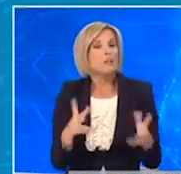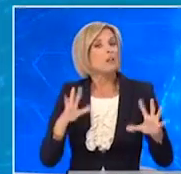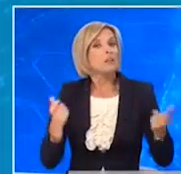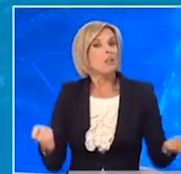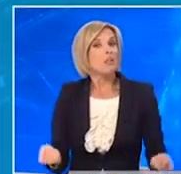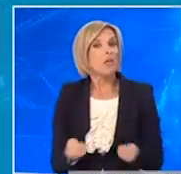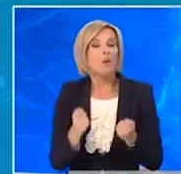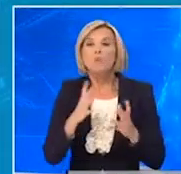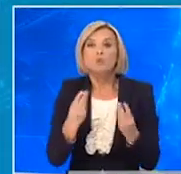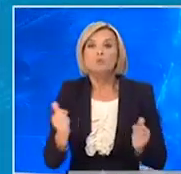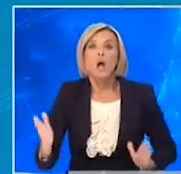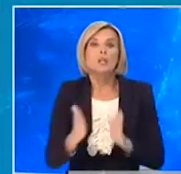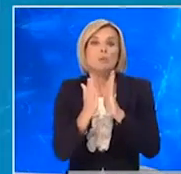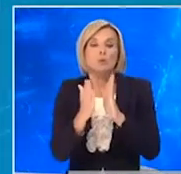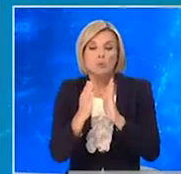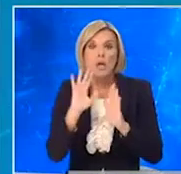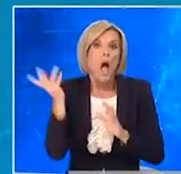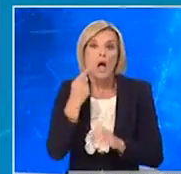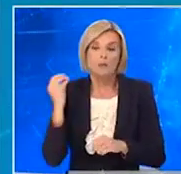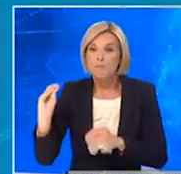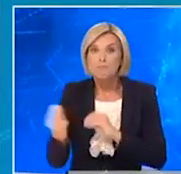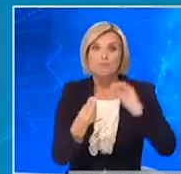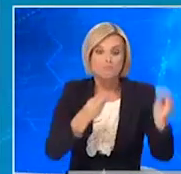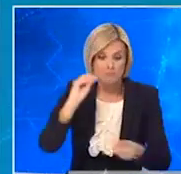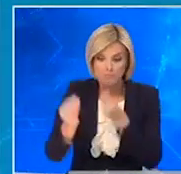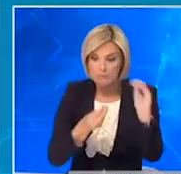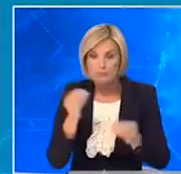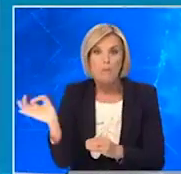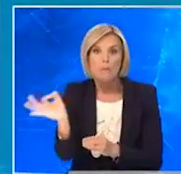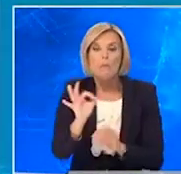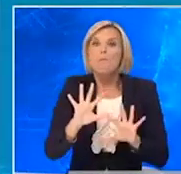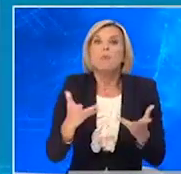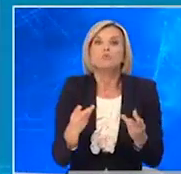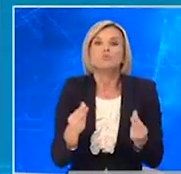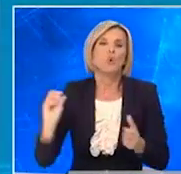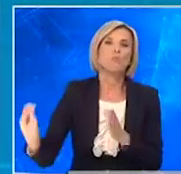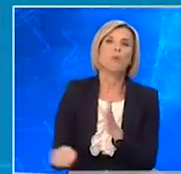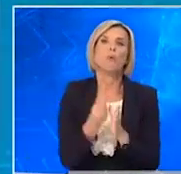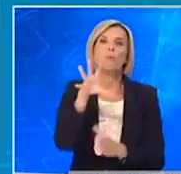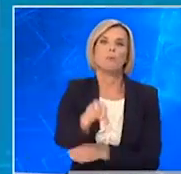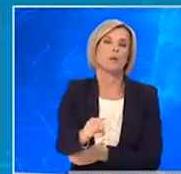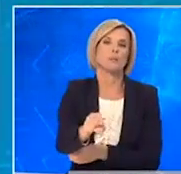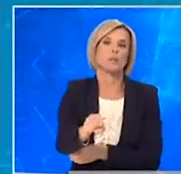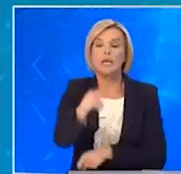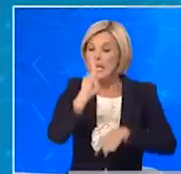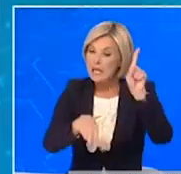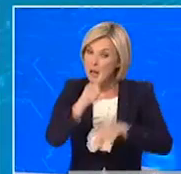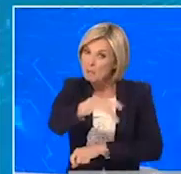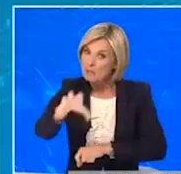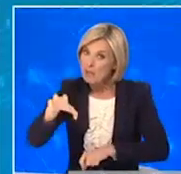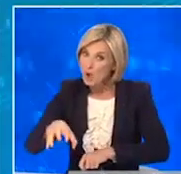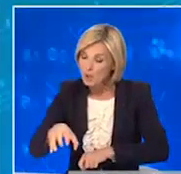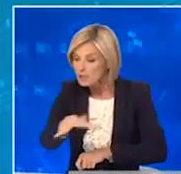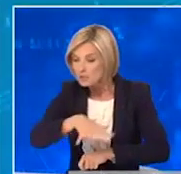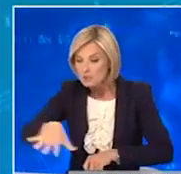όμως εκεί και πώς θα βρείτε τα κρούσματα και αν σχεδιάζετε και κάποιες πιο στοχευμένες ενέργειες σε κάποιες περιοχές που ξέρετε ότι δεν